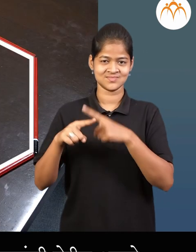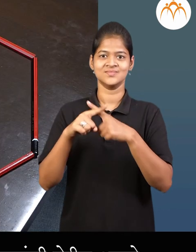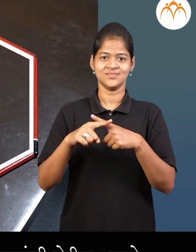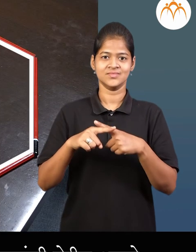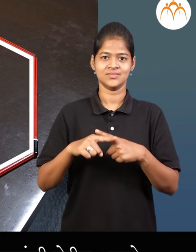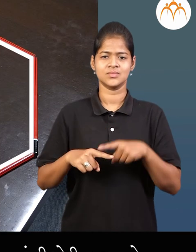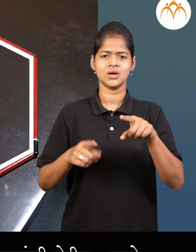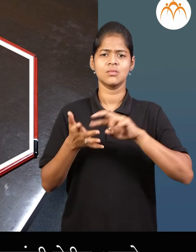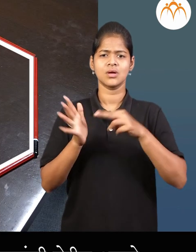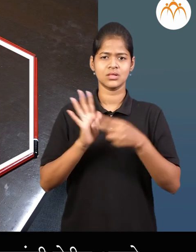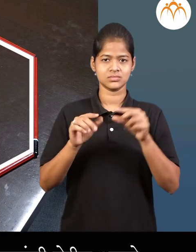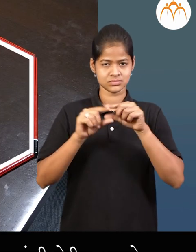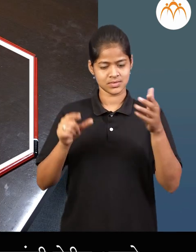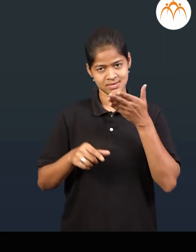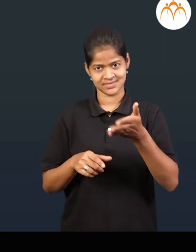असते.